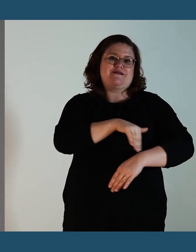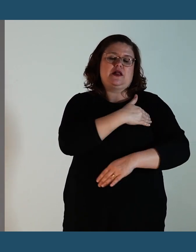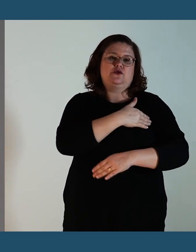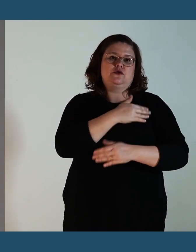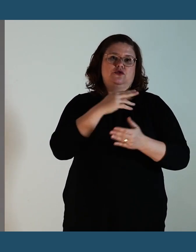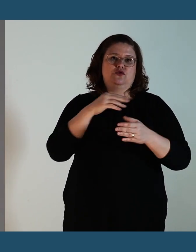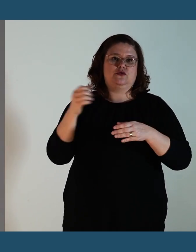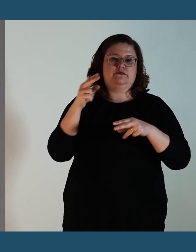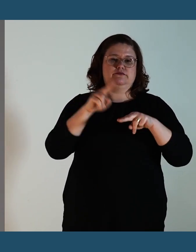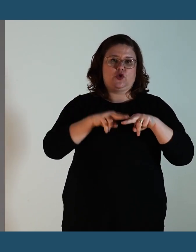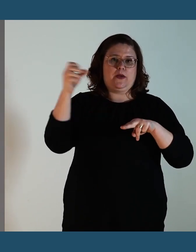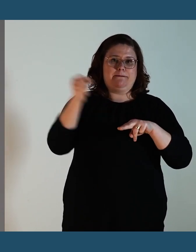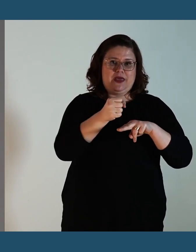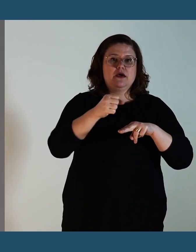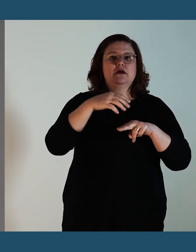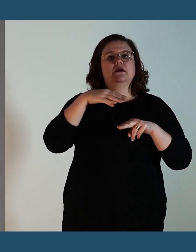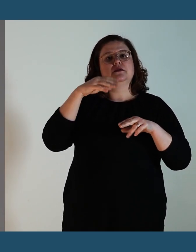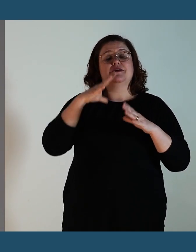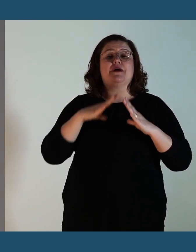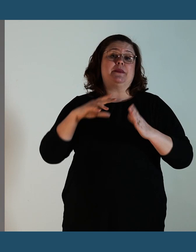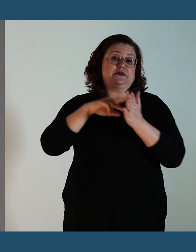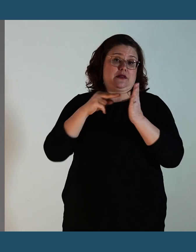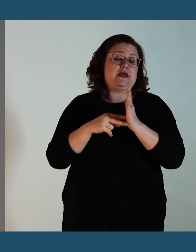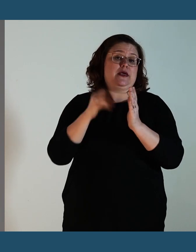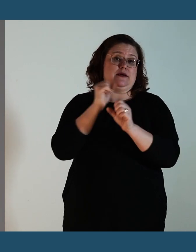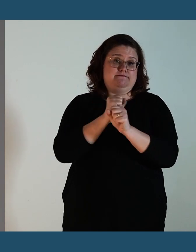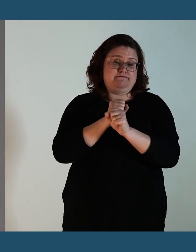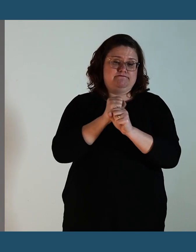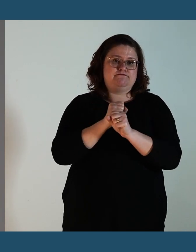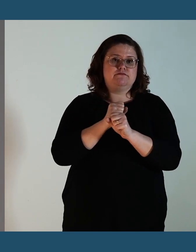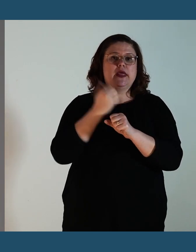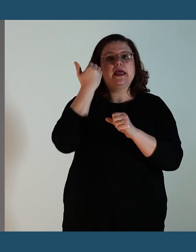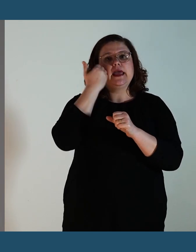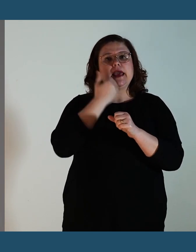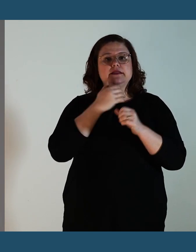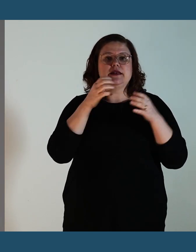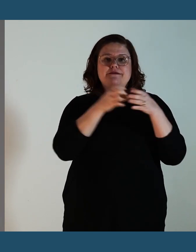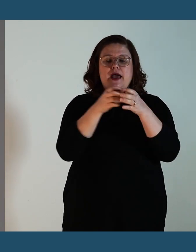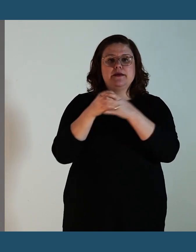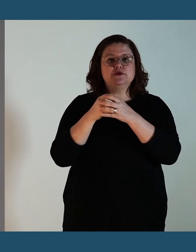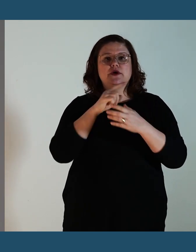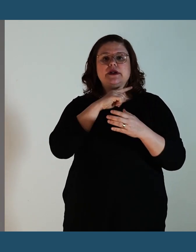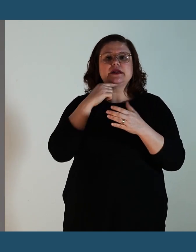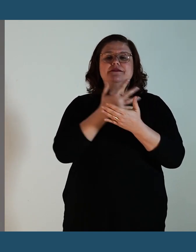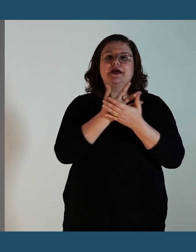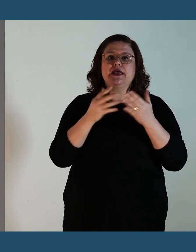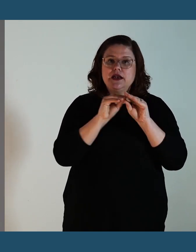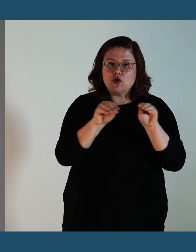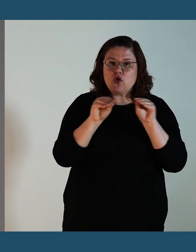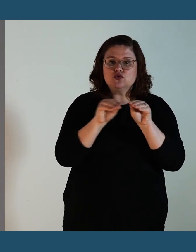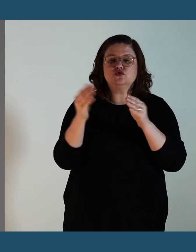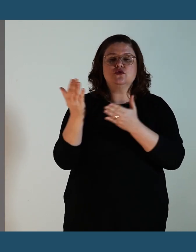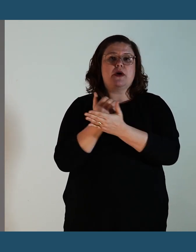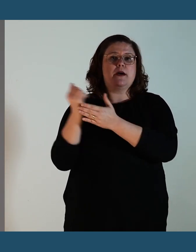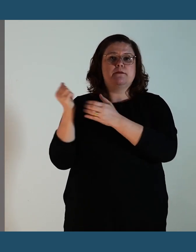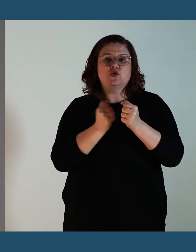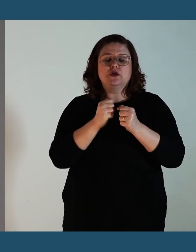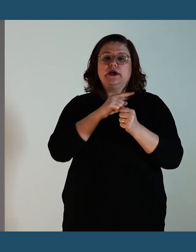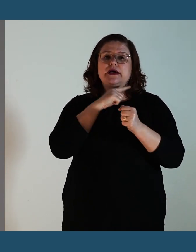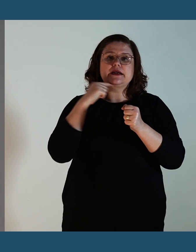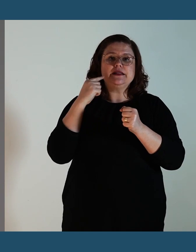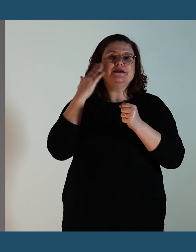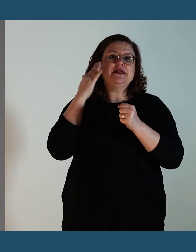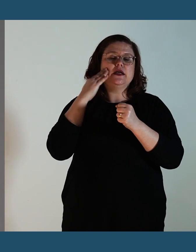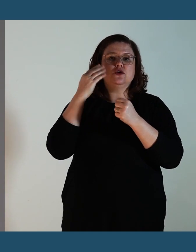kansallinen vammaisstrategia. Etnisten vähemmistöjen tulee saada riittävä kielikoulutus, maahantulijoiden tulee saada tarpeellinen info myös